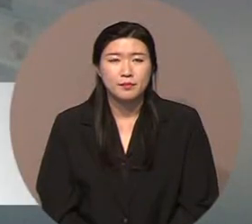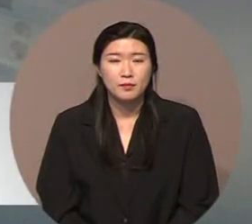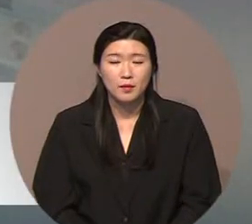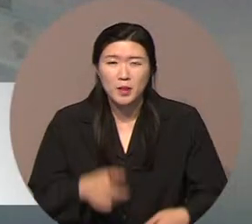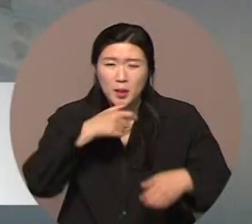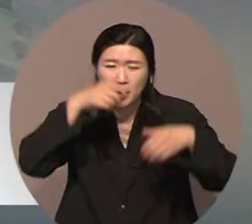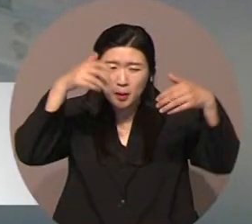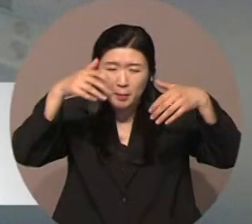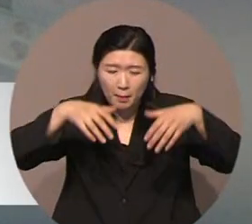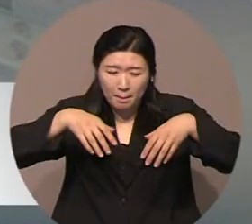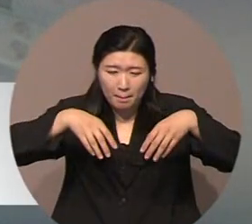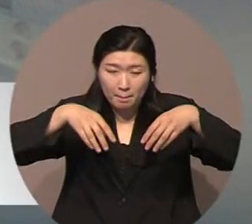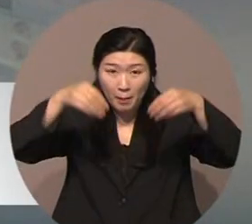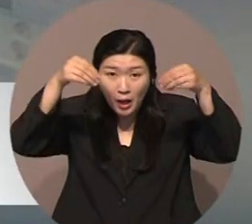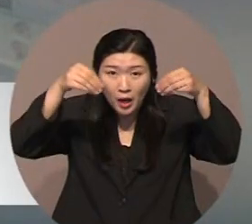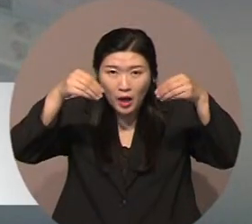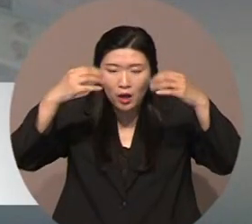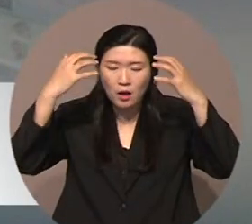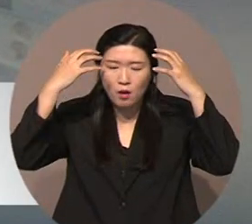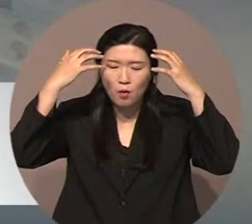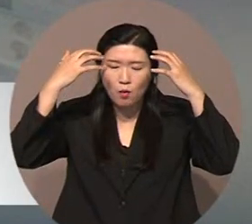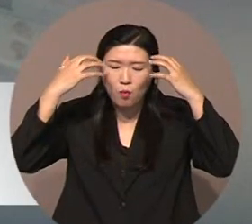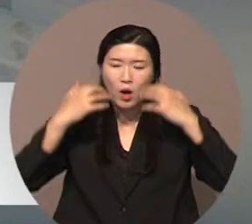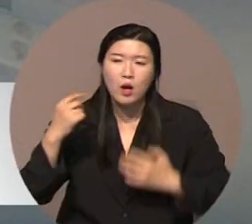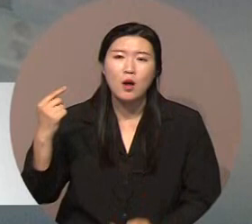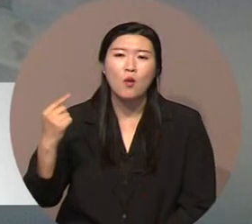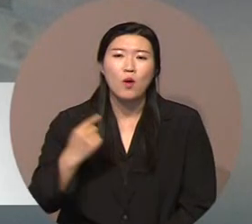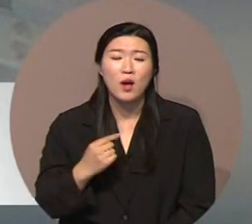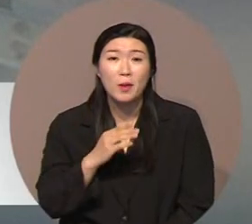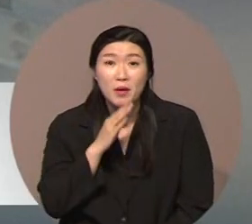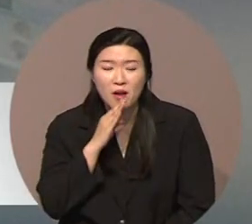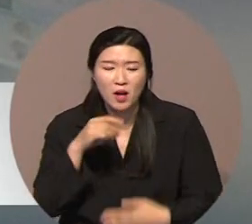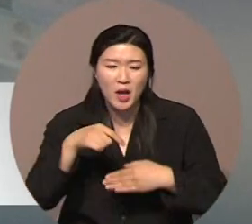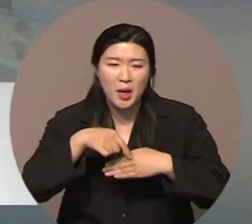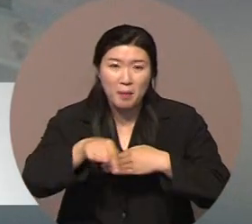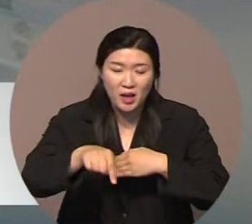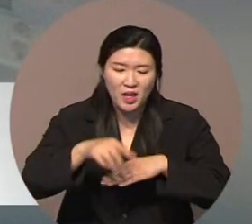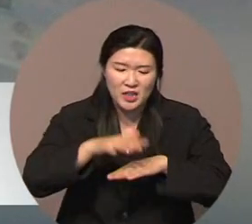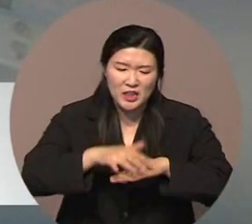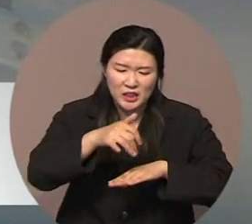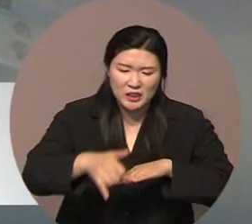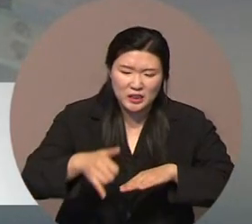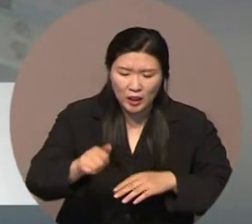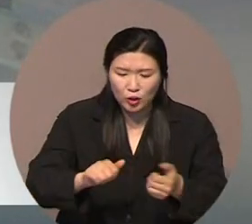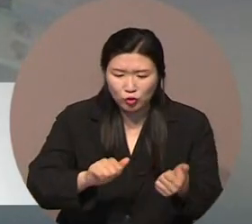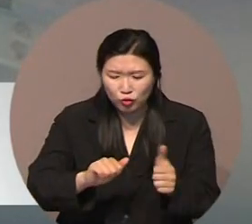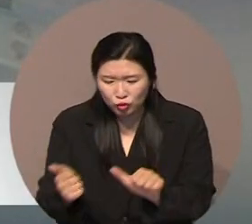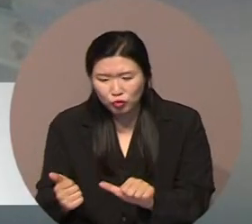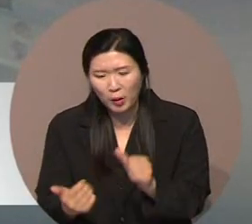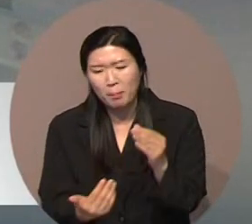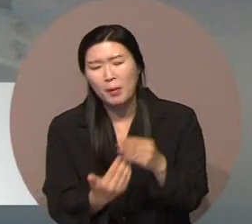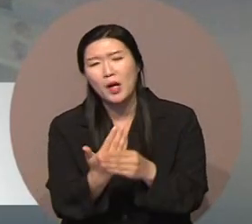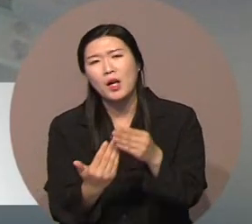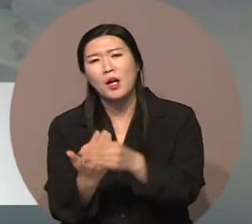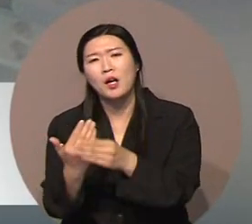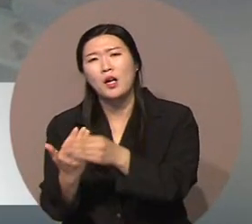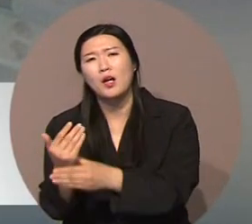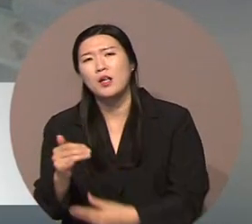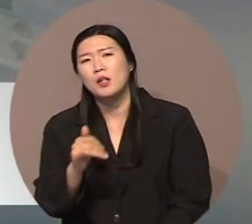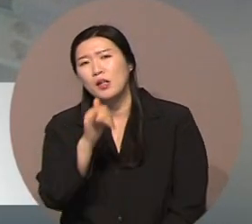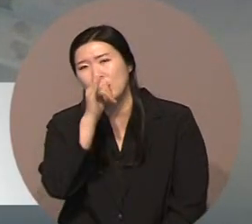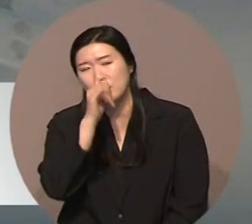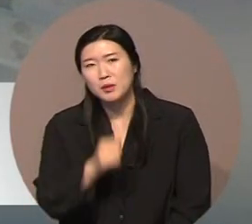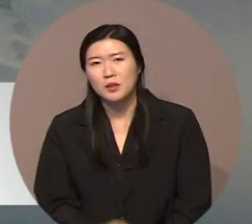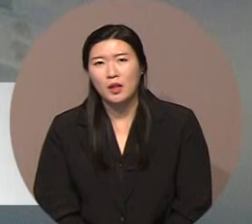장마가 끝나고 본격적인 폭염이 시작되면서 야외 작업을 하다 온열 질환으로 사망하는 사고가 잇따르고 있습니다.